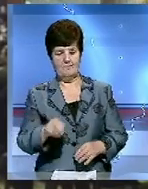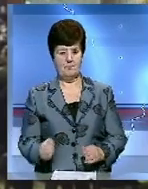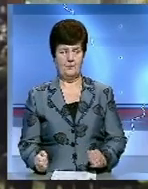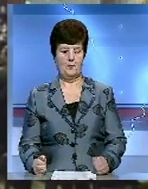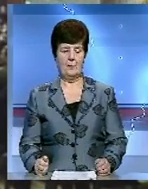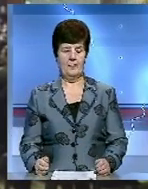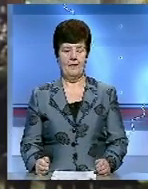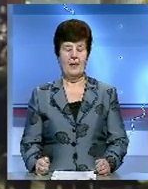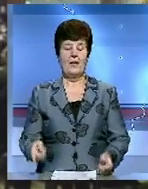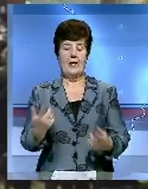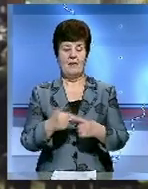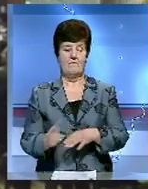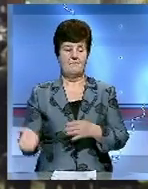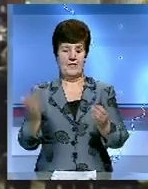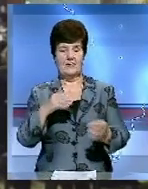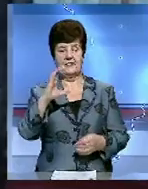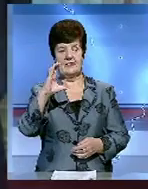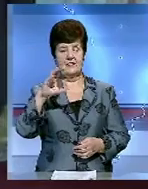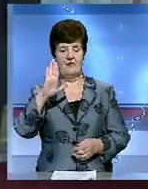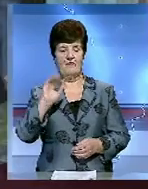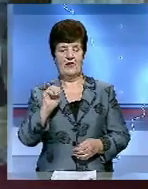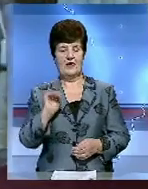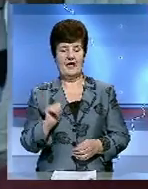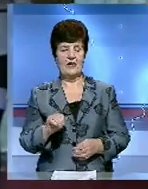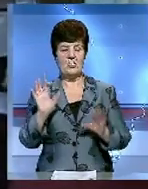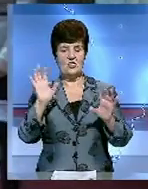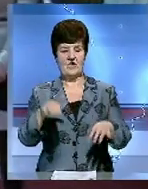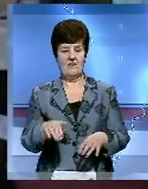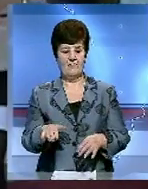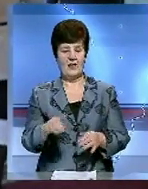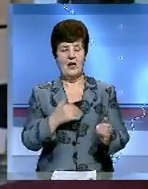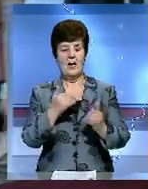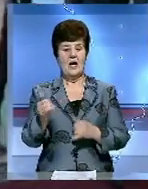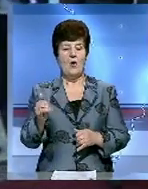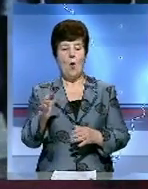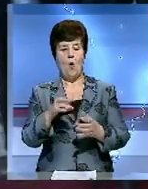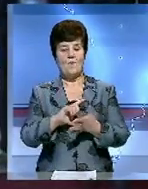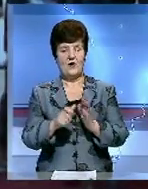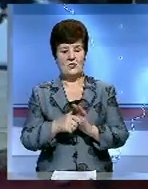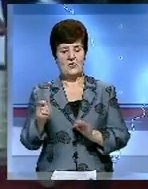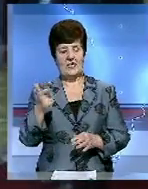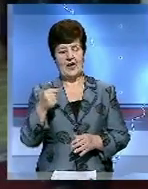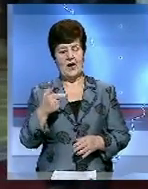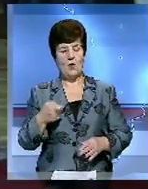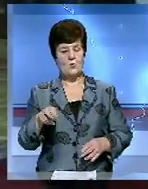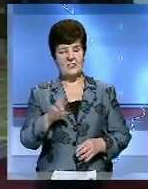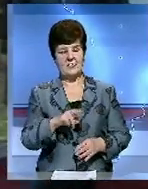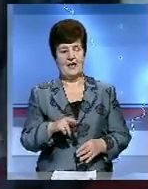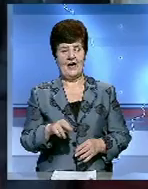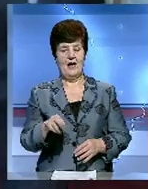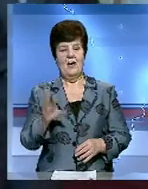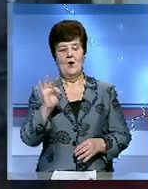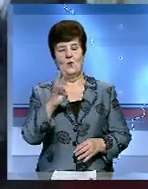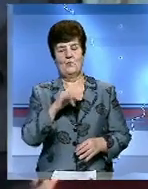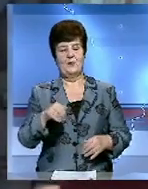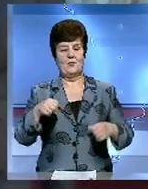La fel o invităm și pe doamna Svetlana Mironova, șefa Oficiului Avocatului Poporului din Găgăuzia, pentru a înmâna premiul ONU în domeniul drepturilor